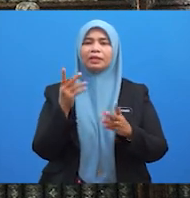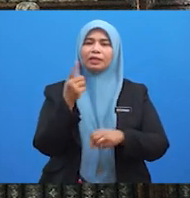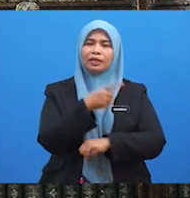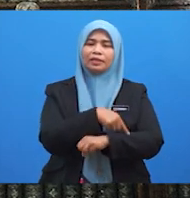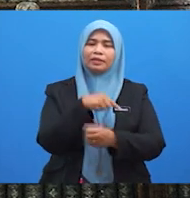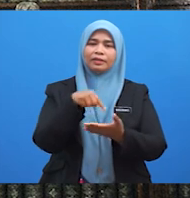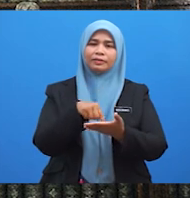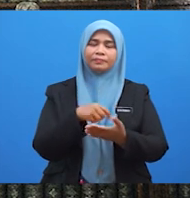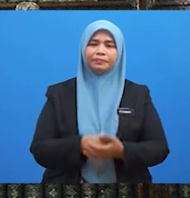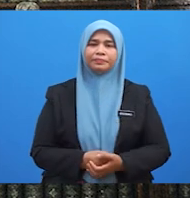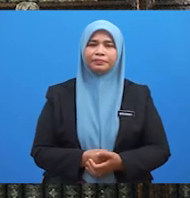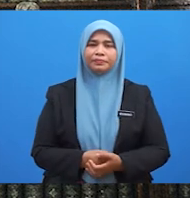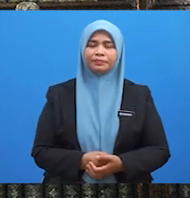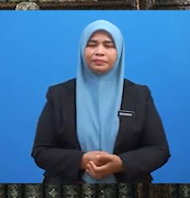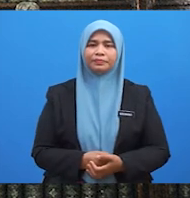hari ini.